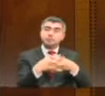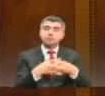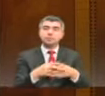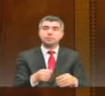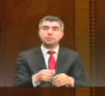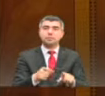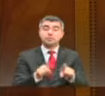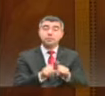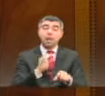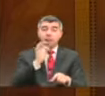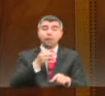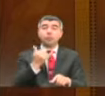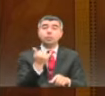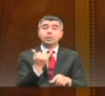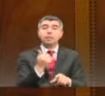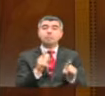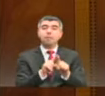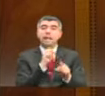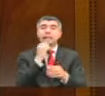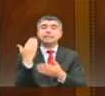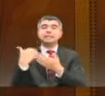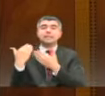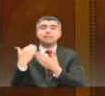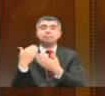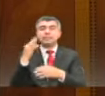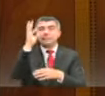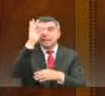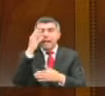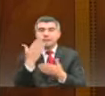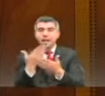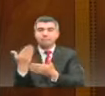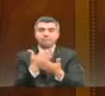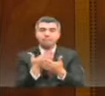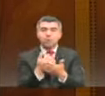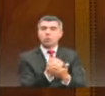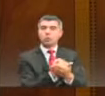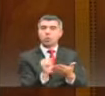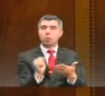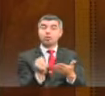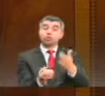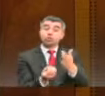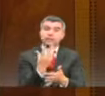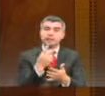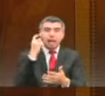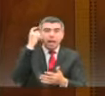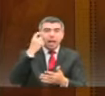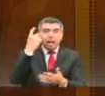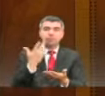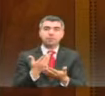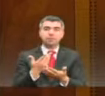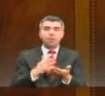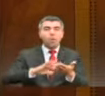من المراجعة لتطويرها وتسهيل تقديم خدماتها وتقييم